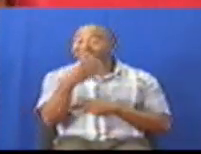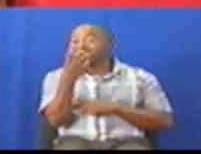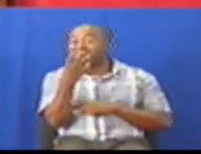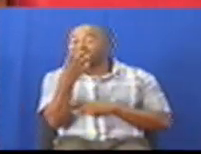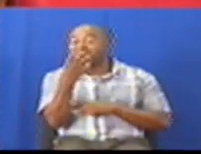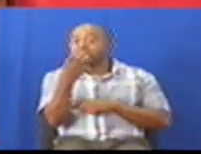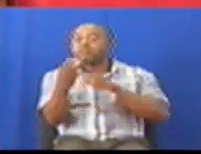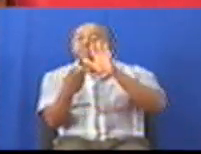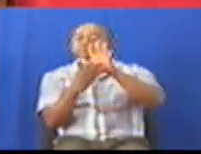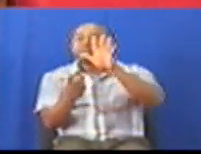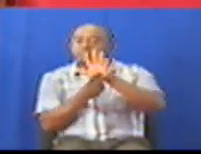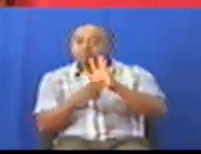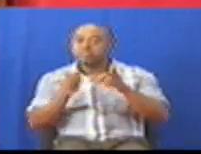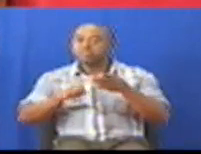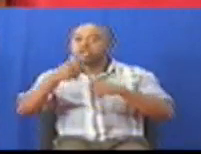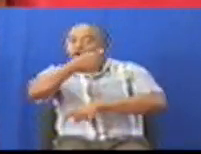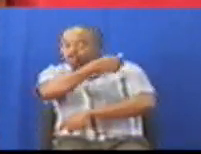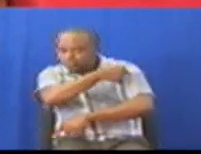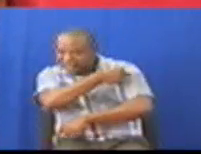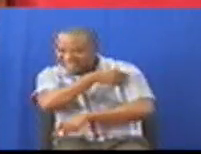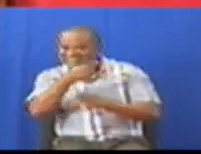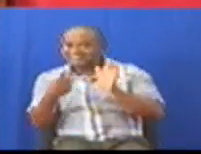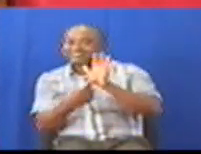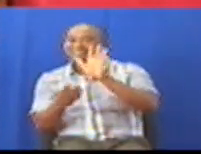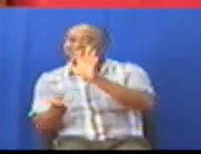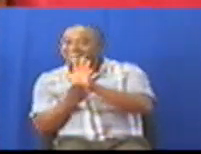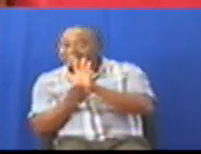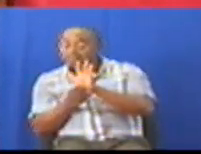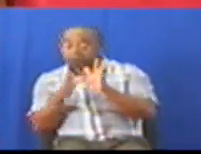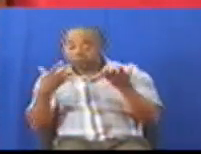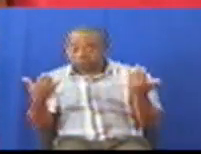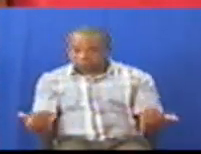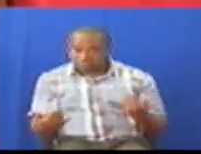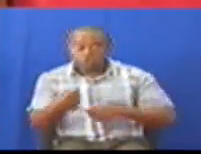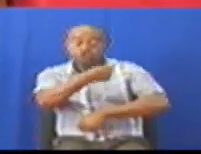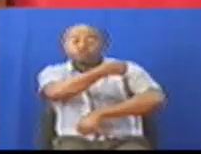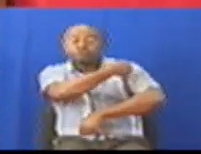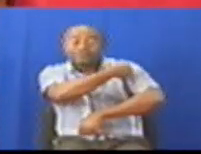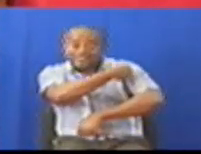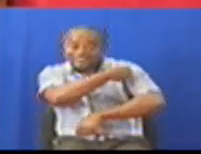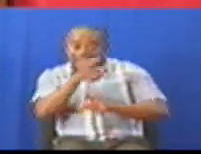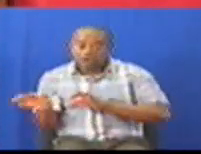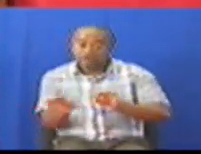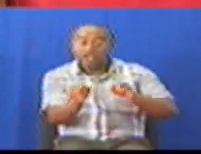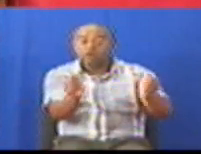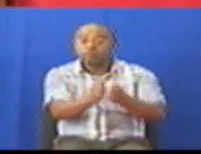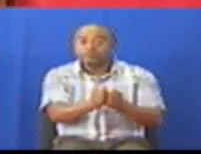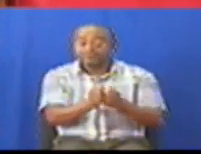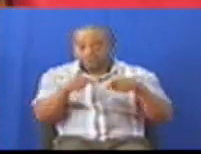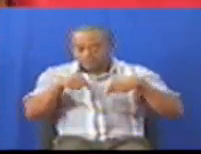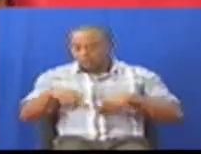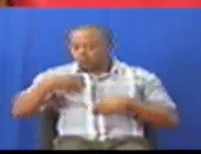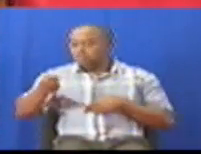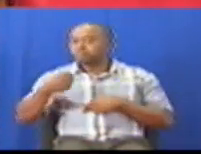487, hospitali 69, hospitali za rufaa 10, na waziri leo